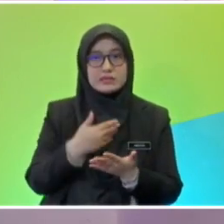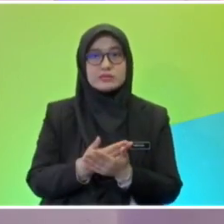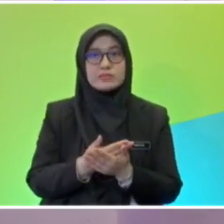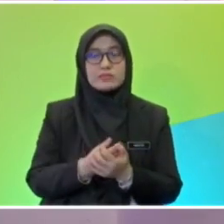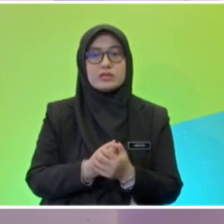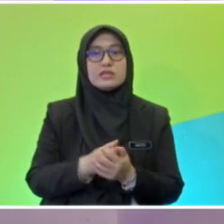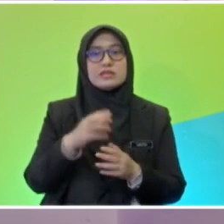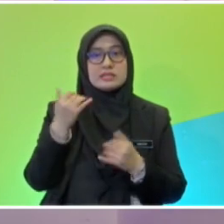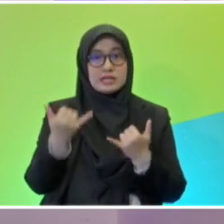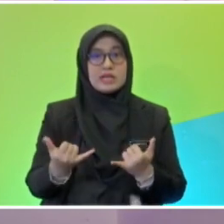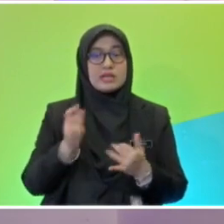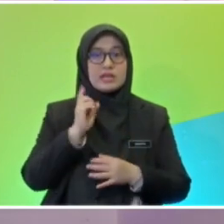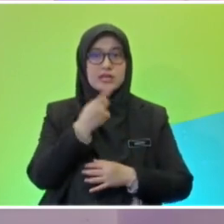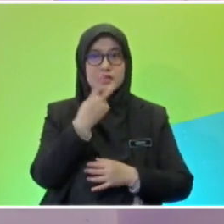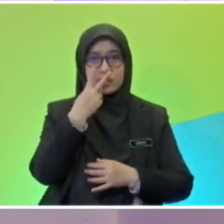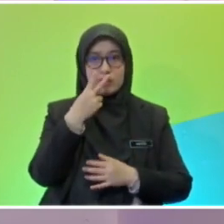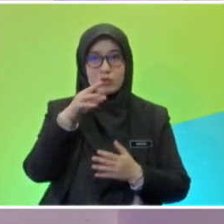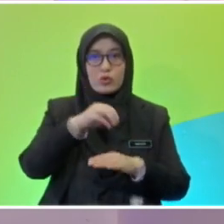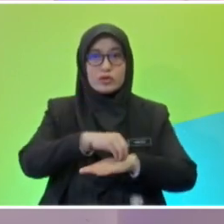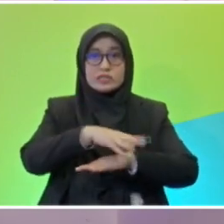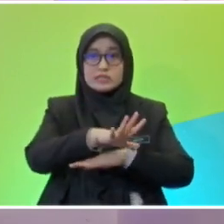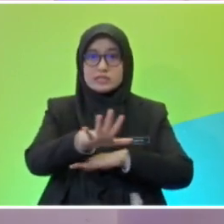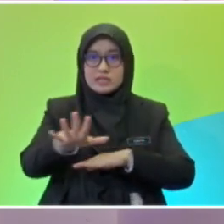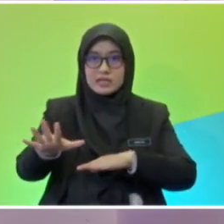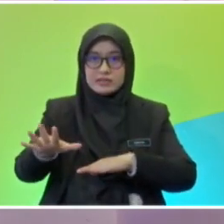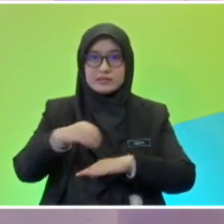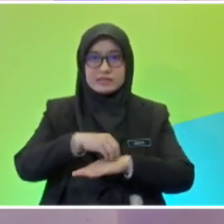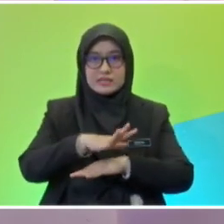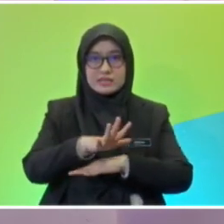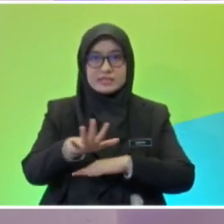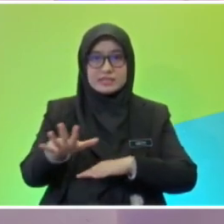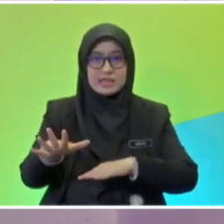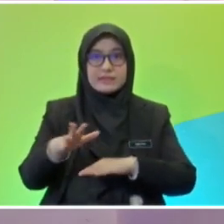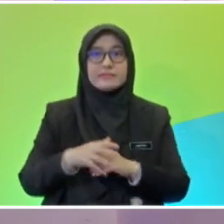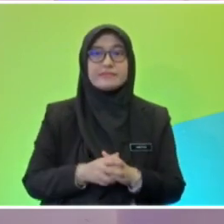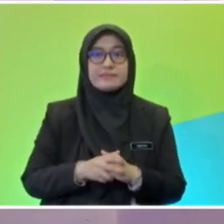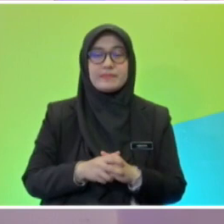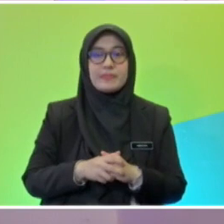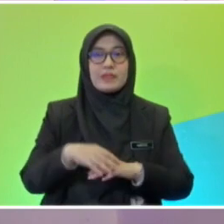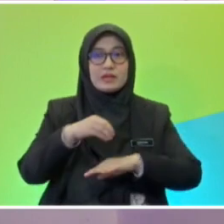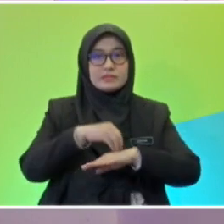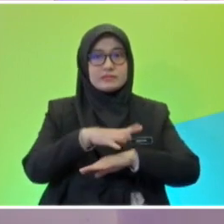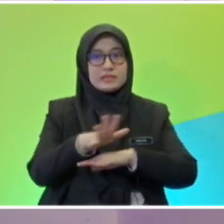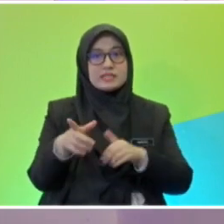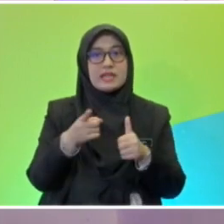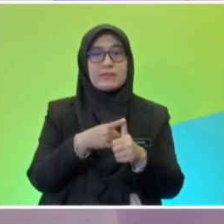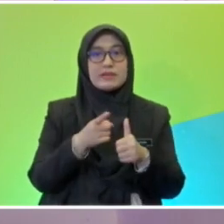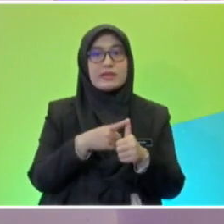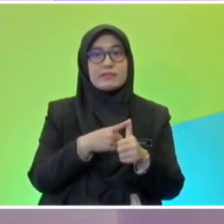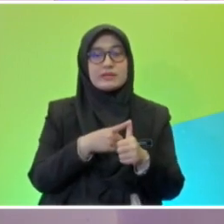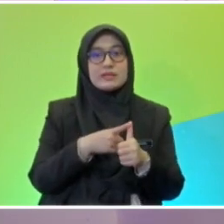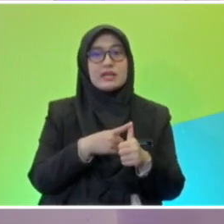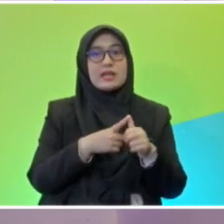tengok kesan deh oke kesan ini tadi ya kesan apabila melibatkan dua pihak sudah pasti kesannya juga terbagi kepada